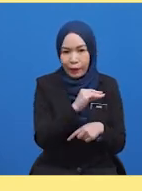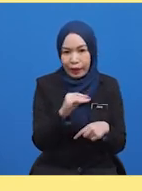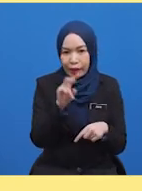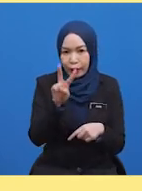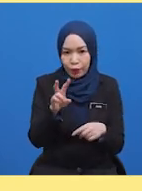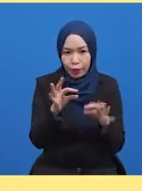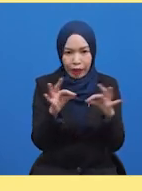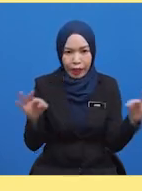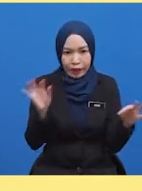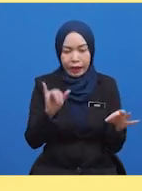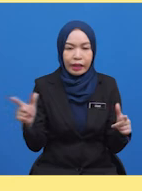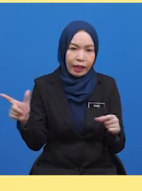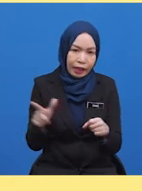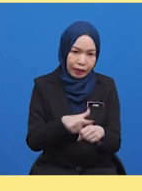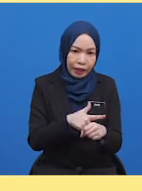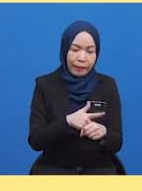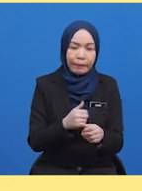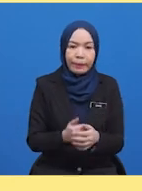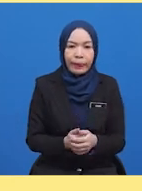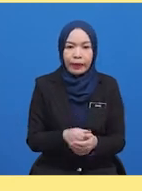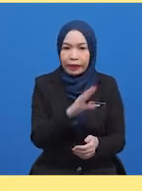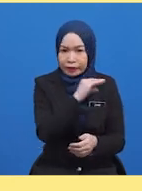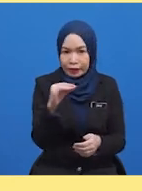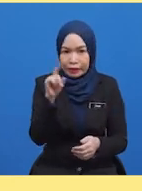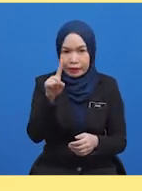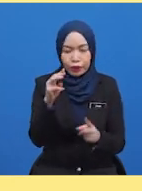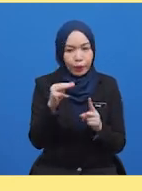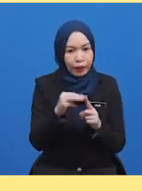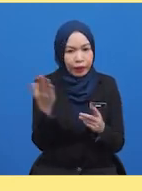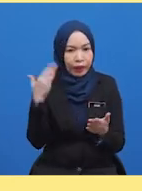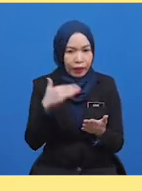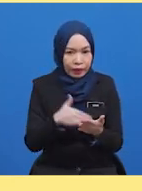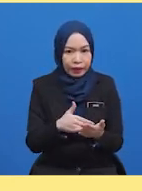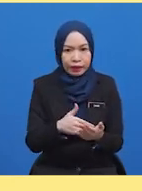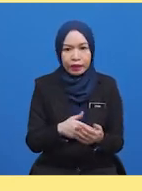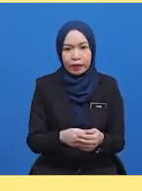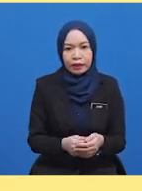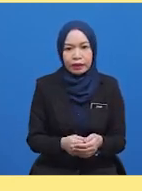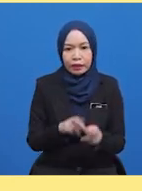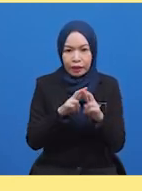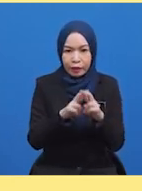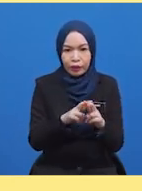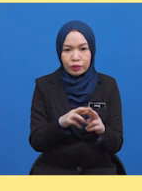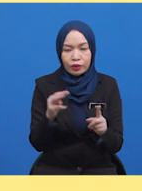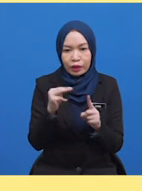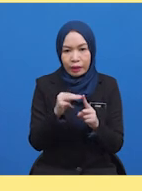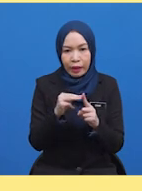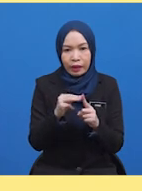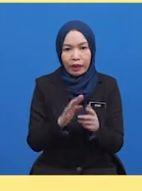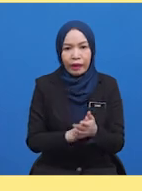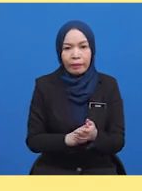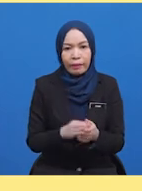dua ayat nya lengkap manakala satu Marga lagi merujuk kepada maka